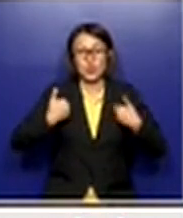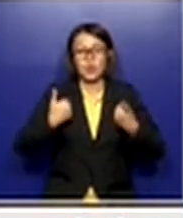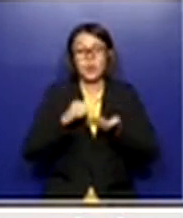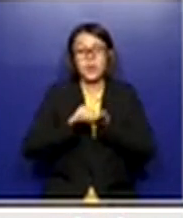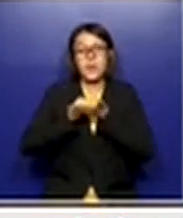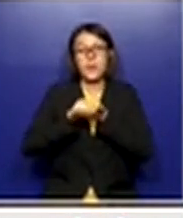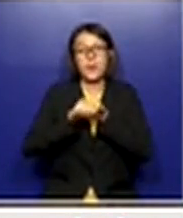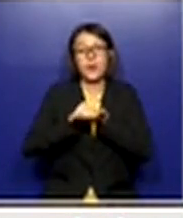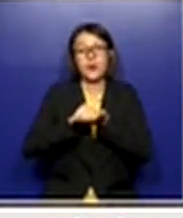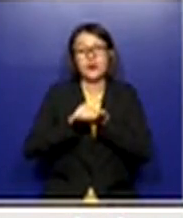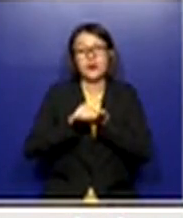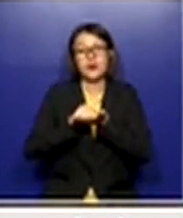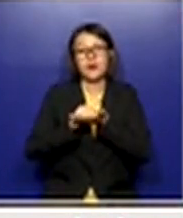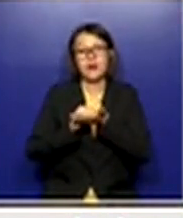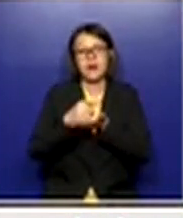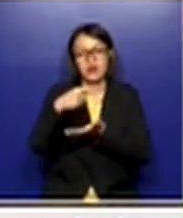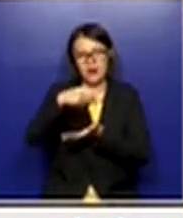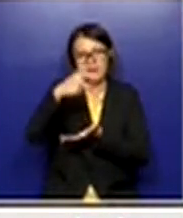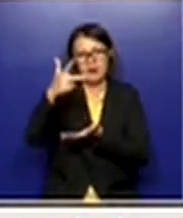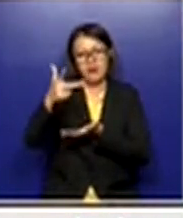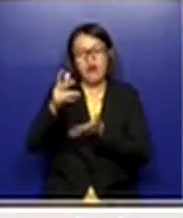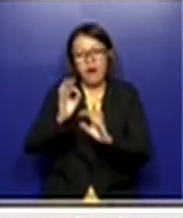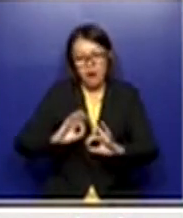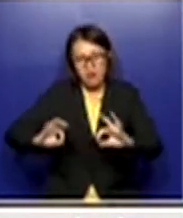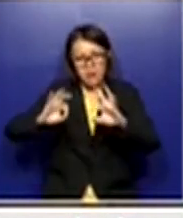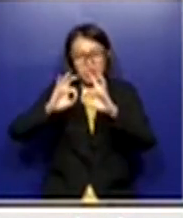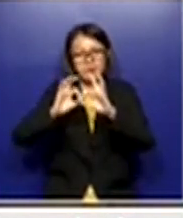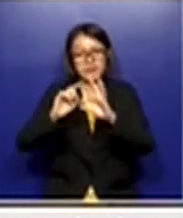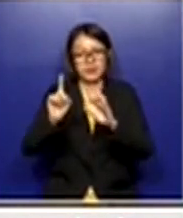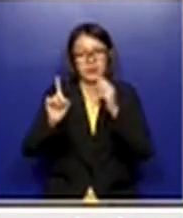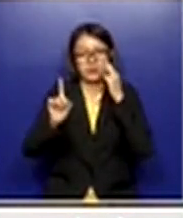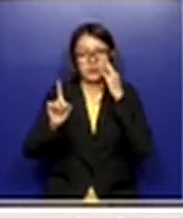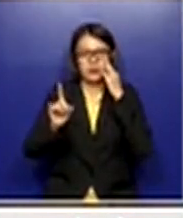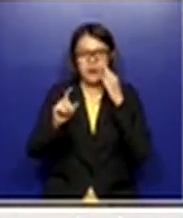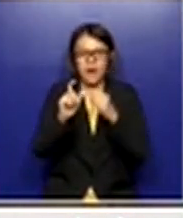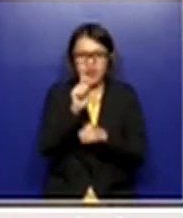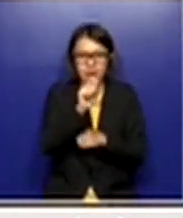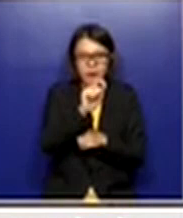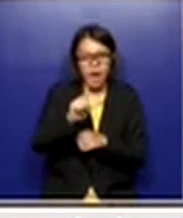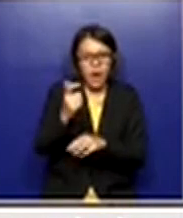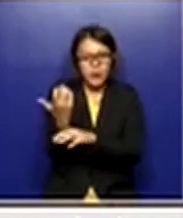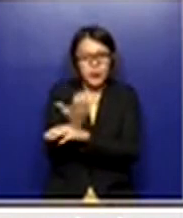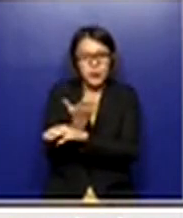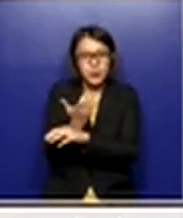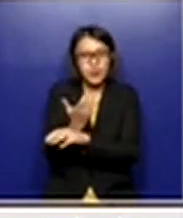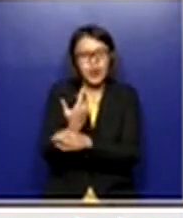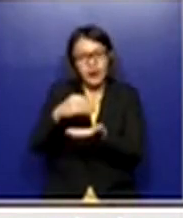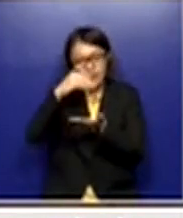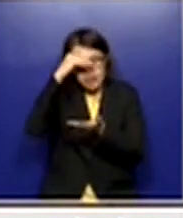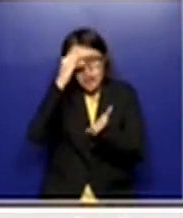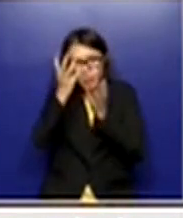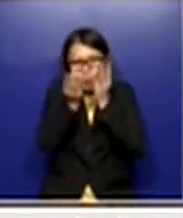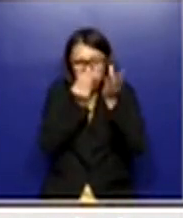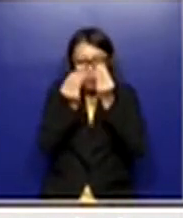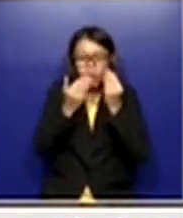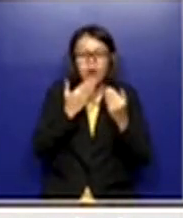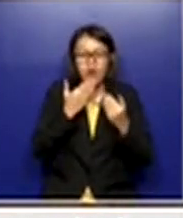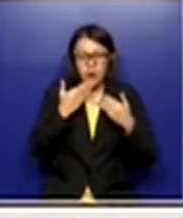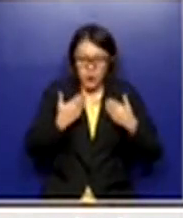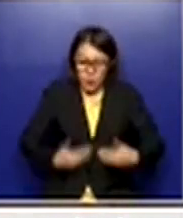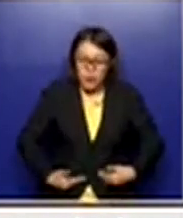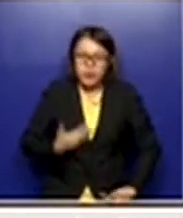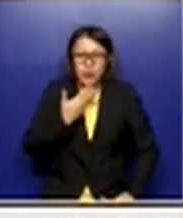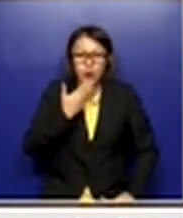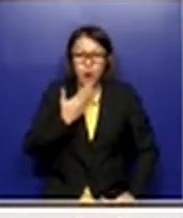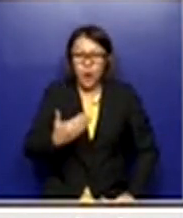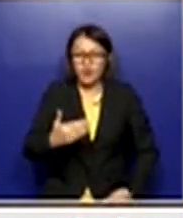ที่ไทย PBS ให้ความสำคัญมากๆเพราะว่า ALTV จะมาตอบโจทย์เรื่องการเรียนรู้ตลอดชีวิตของคนทุกกลุ่มไม่ใ